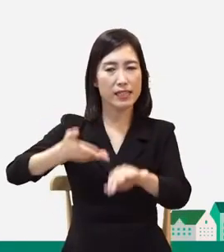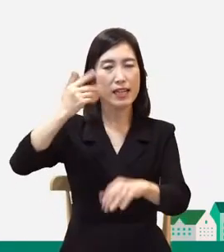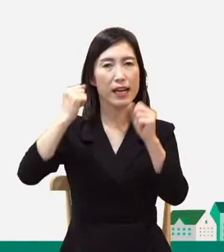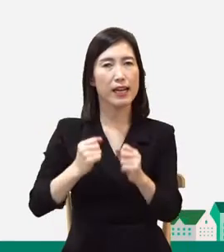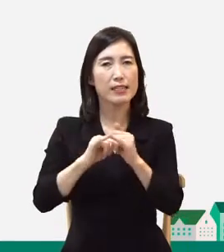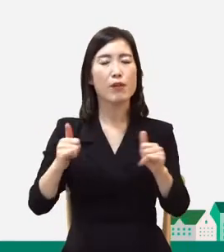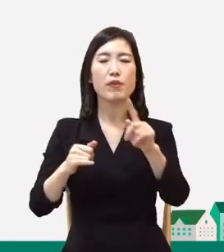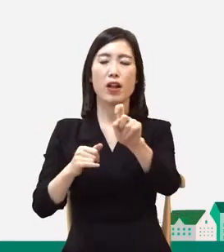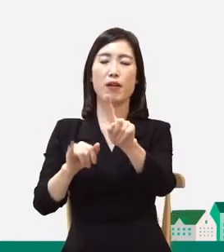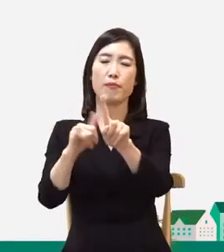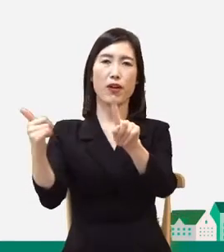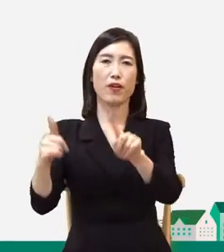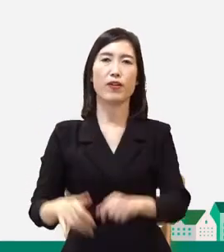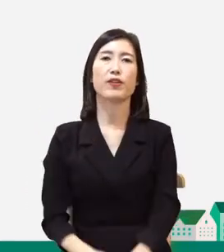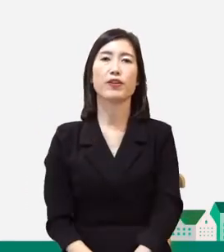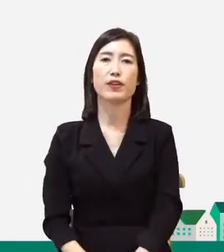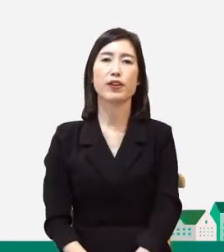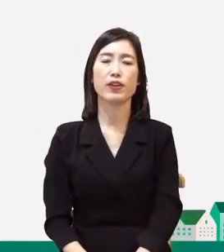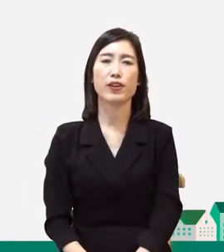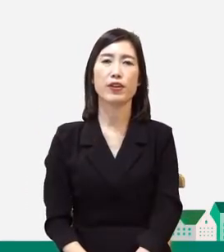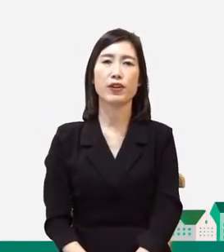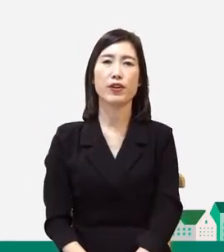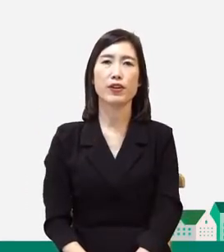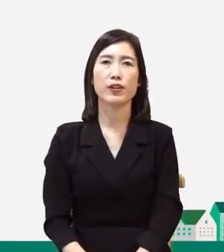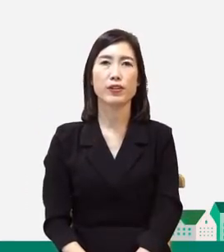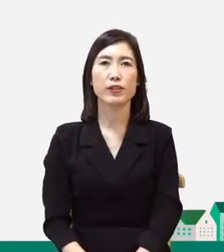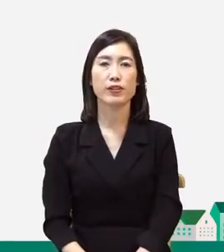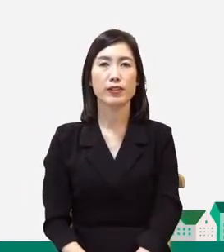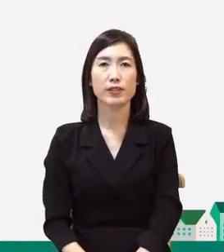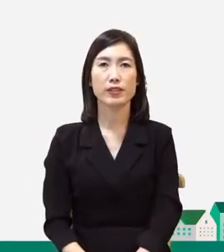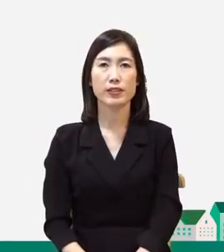거주하신 분이 11명입니다.